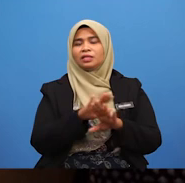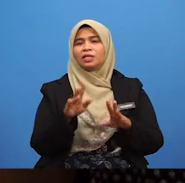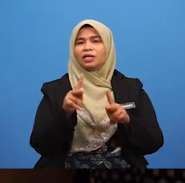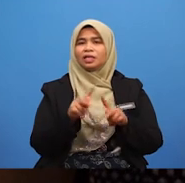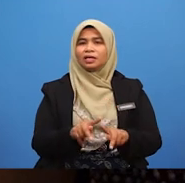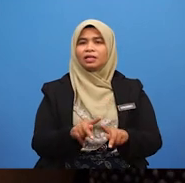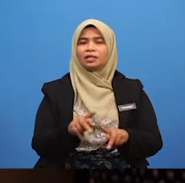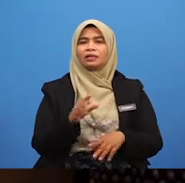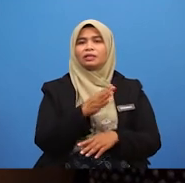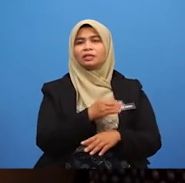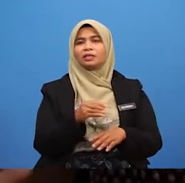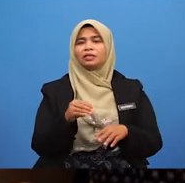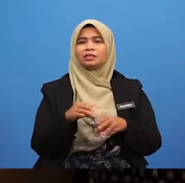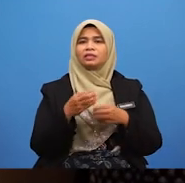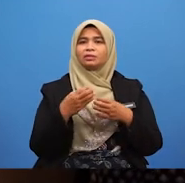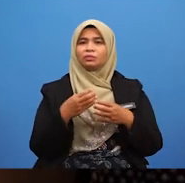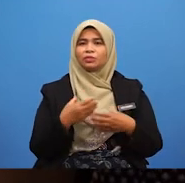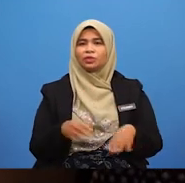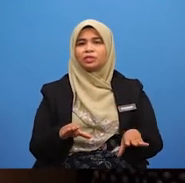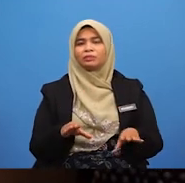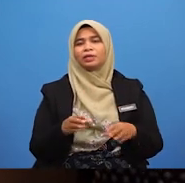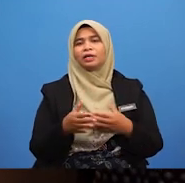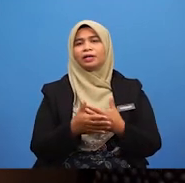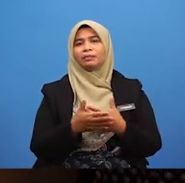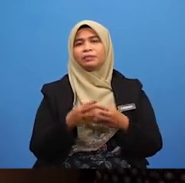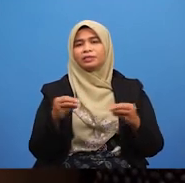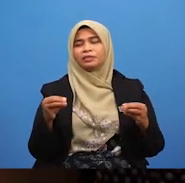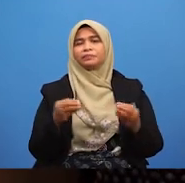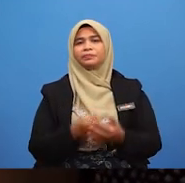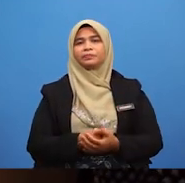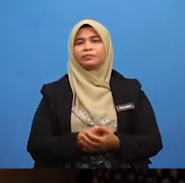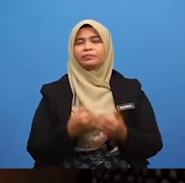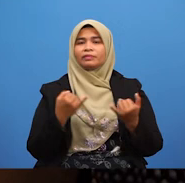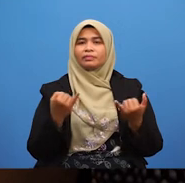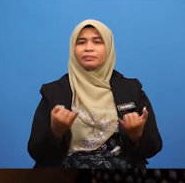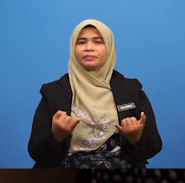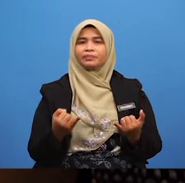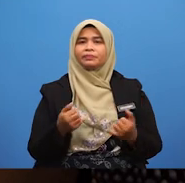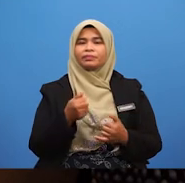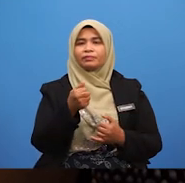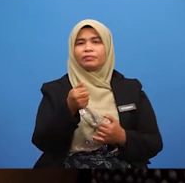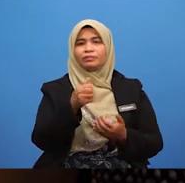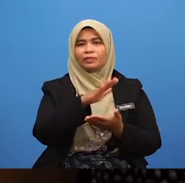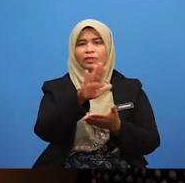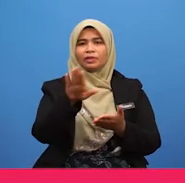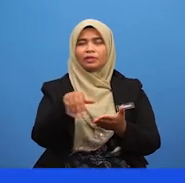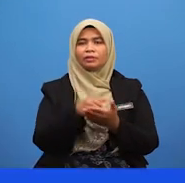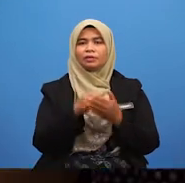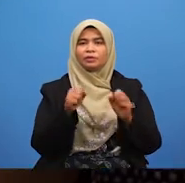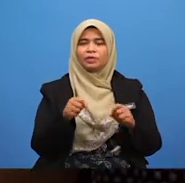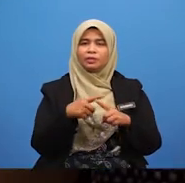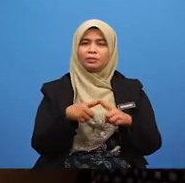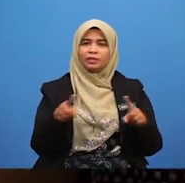Jadi, sekarang kamu semua dapat bezakan mana alatan dan bahan.